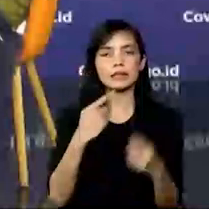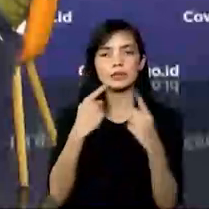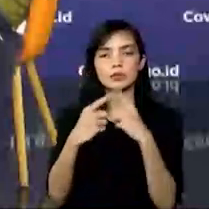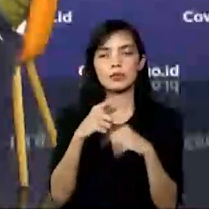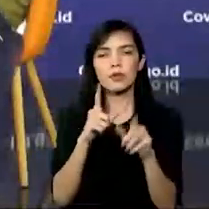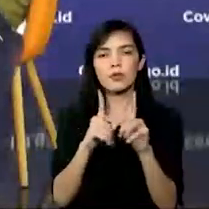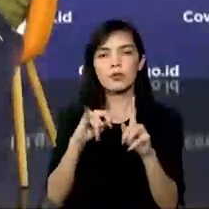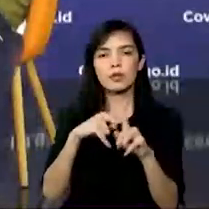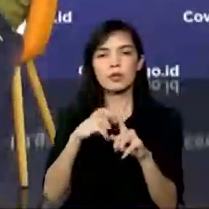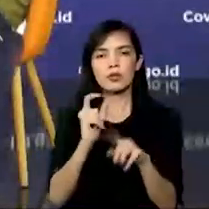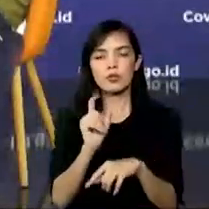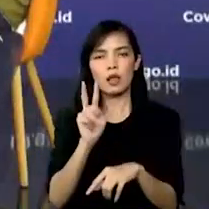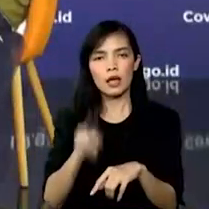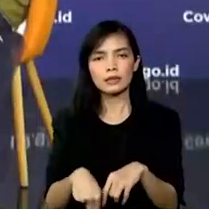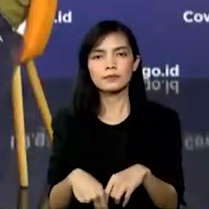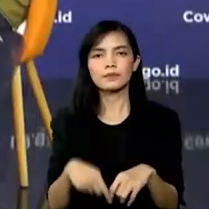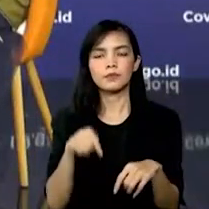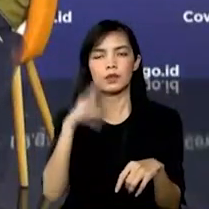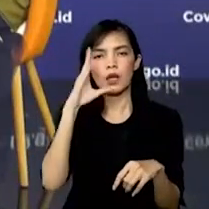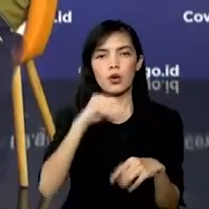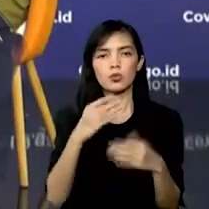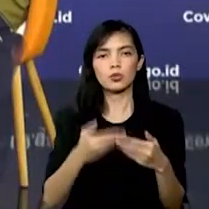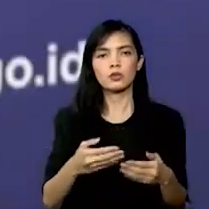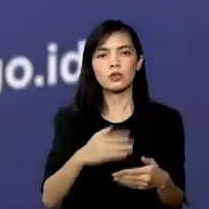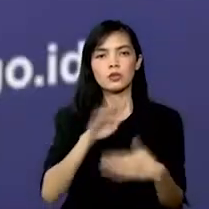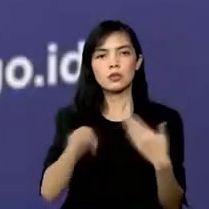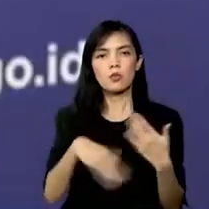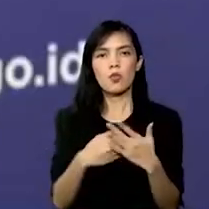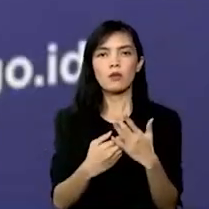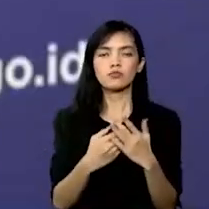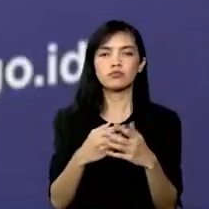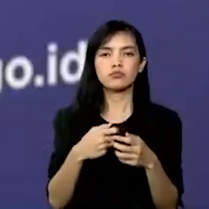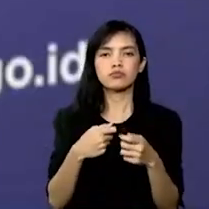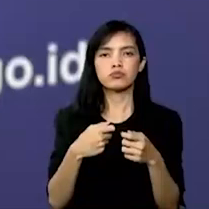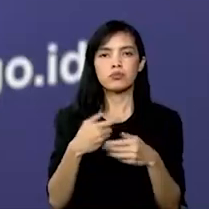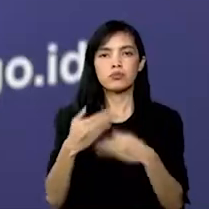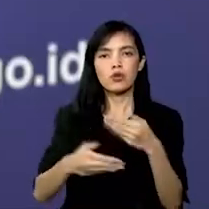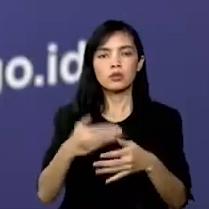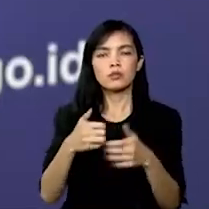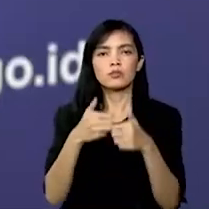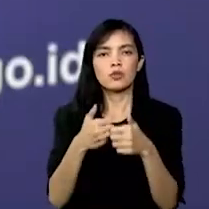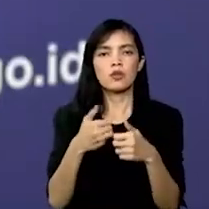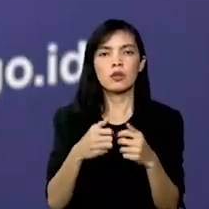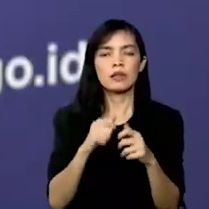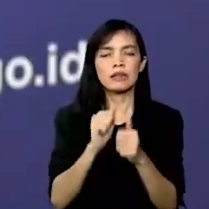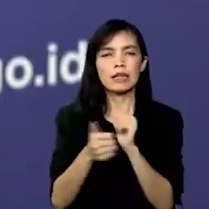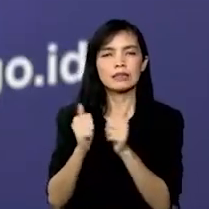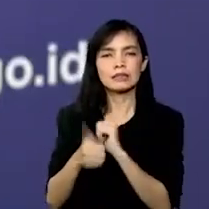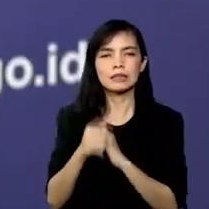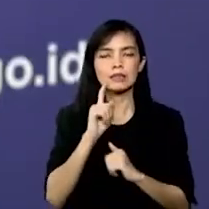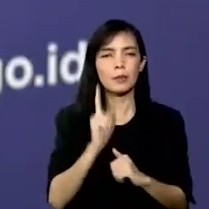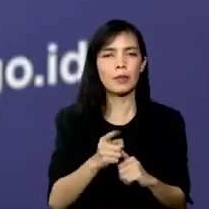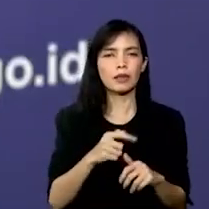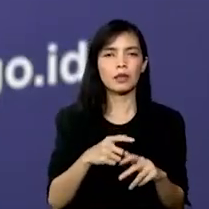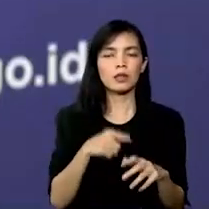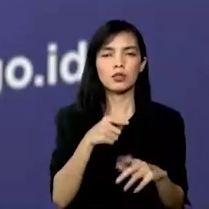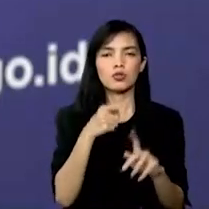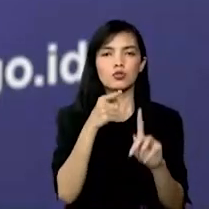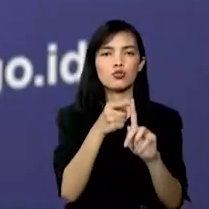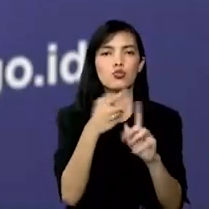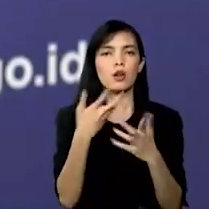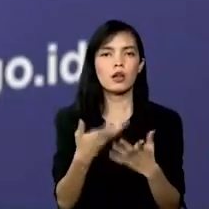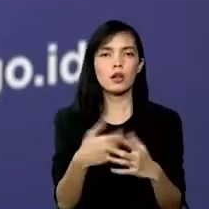profilku berarti kita sudah tahu kita di jalan yang benar nih melakukan semuanya rapid test masif yang dikerjakan itu